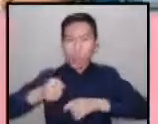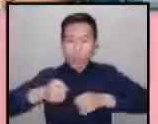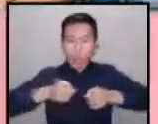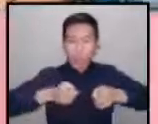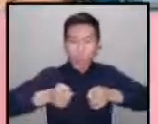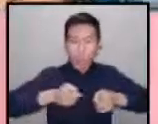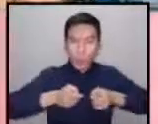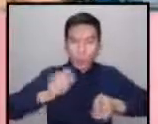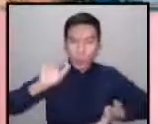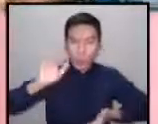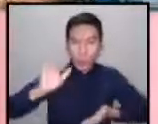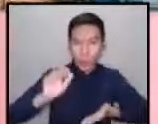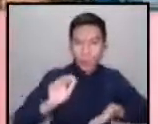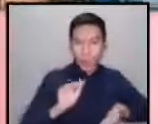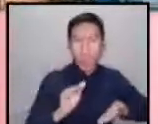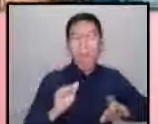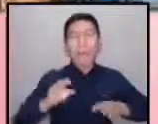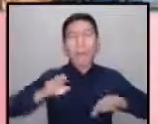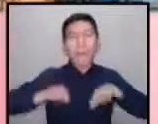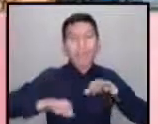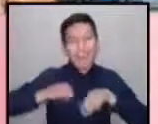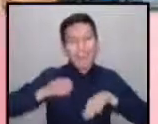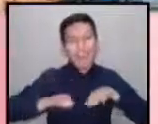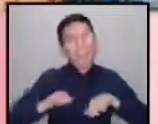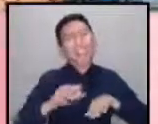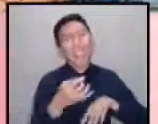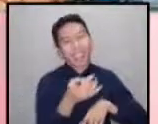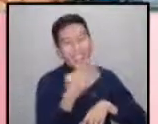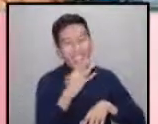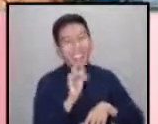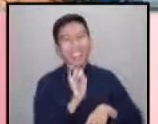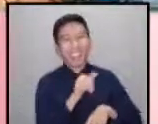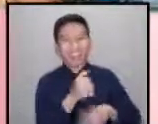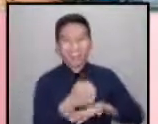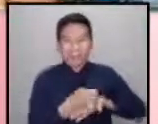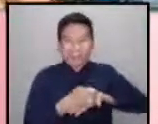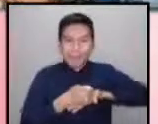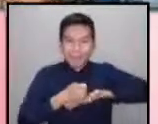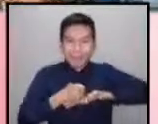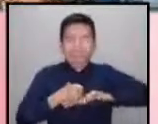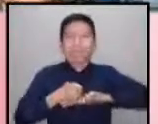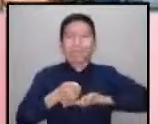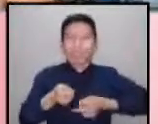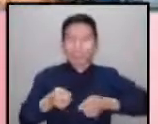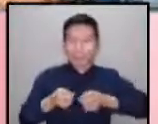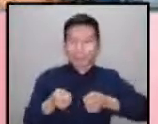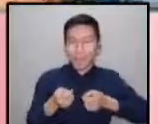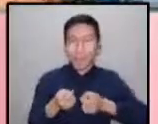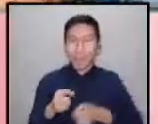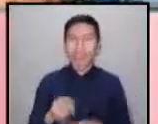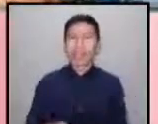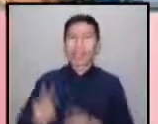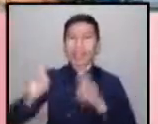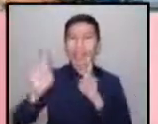ito yung mga ginagawa ng mga gamot natin na tinatawag nating immunomodulators.